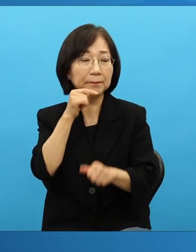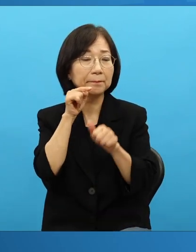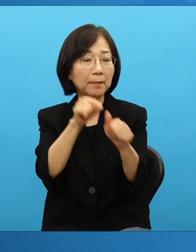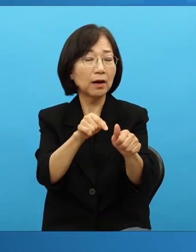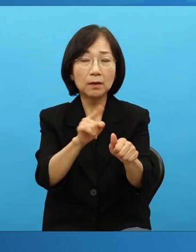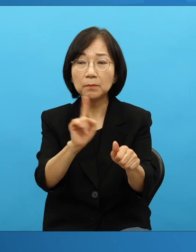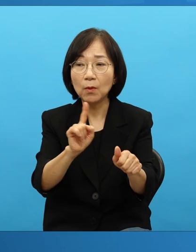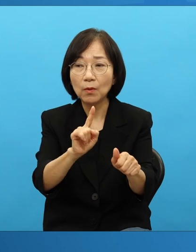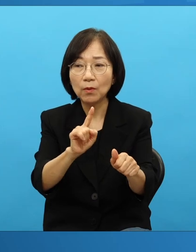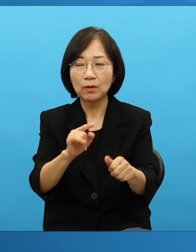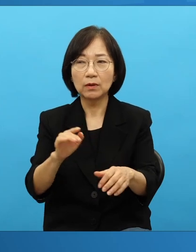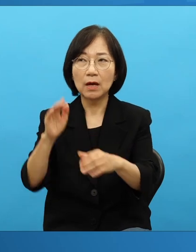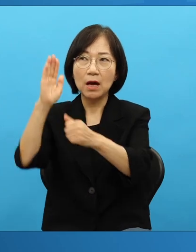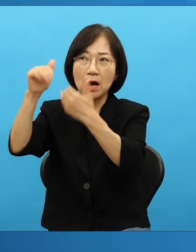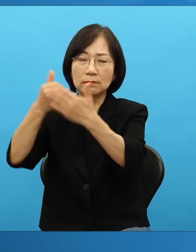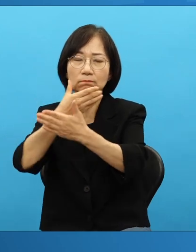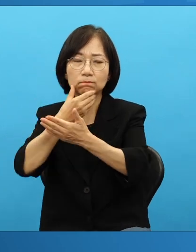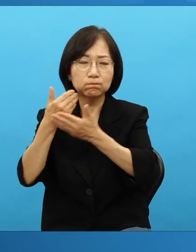为了让我们享受这祝福，有神首先命令的部分。